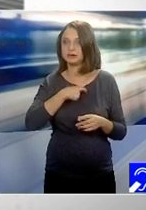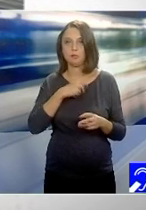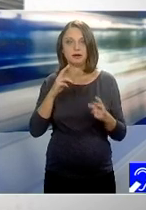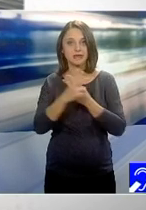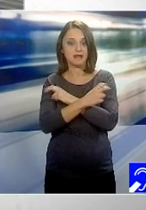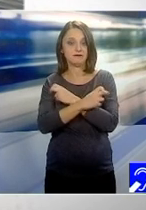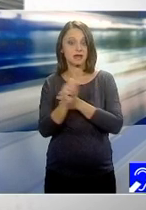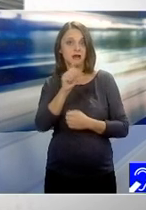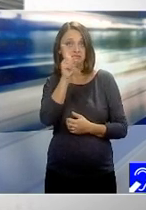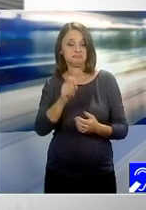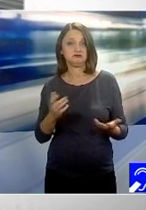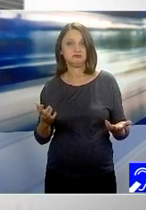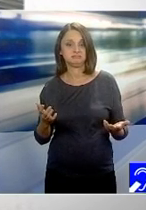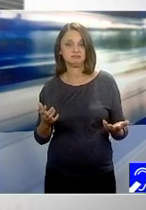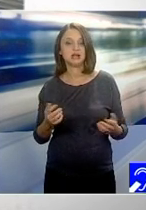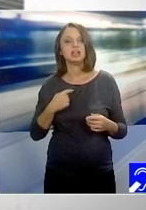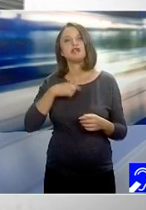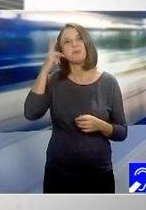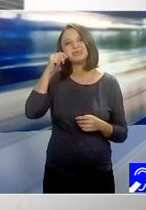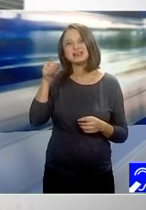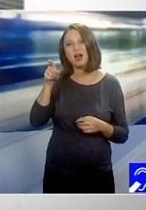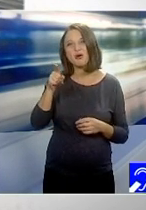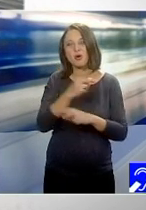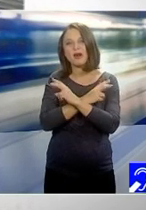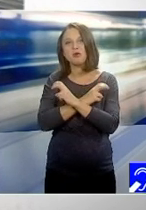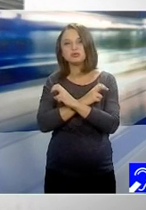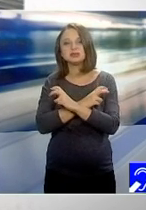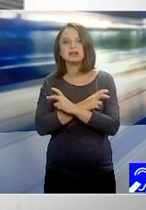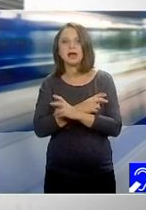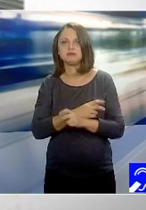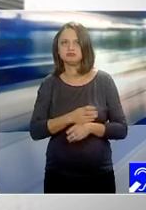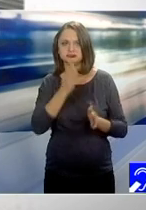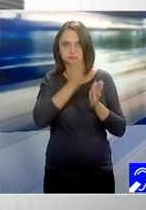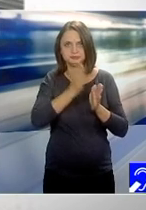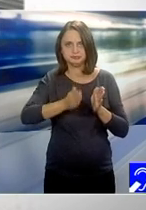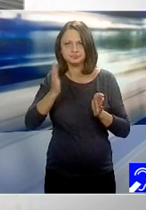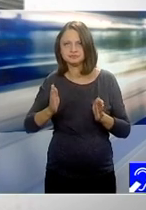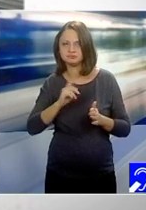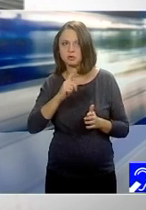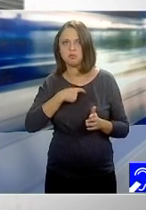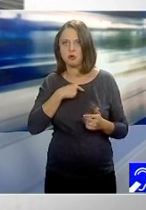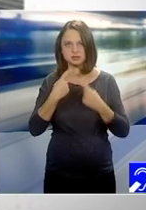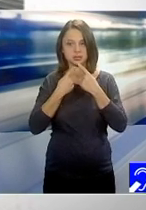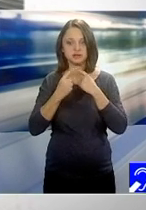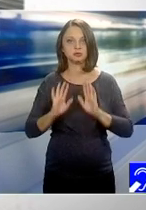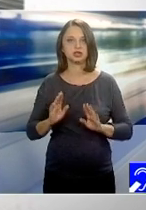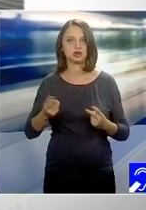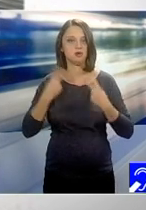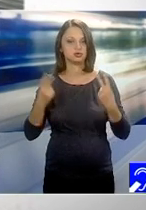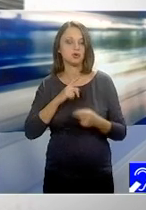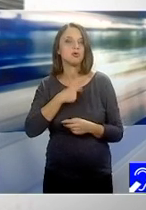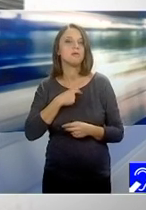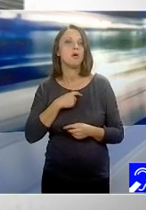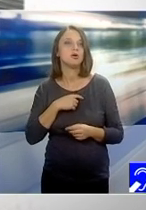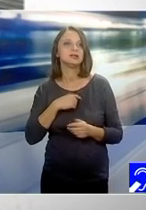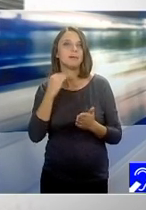Viena? Am înțeles că acolo există mai mult conservatorism. Oamenii sunt mai... Foarte dificil de obținut o planificare